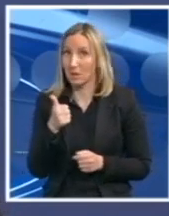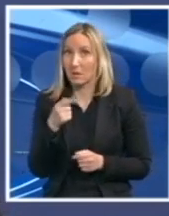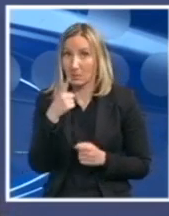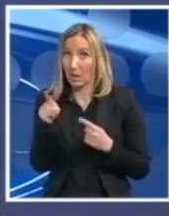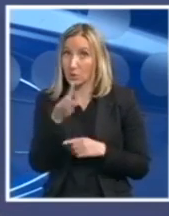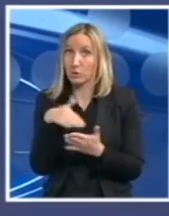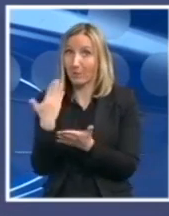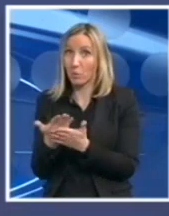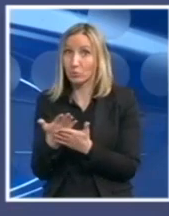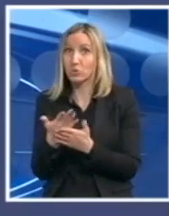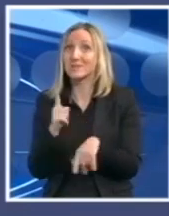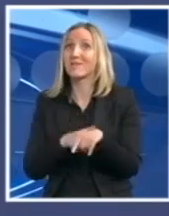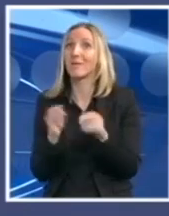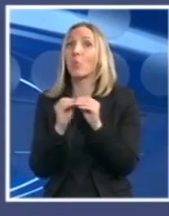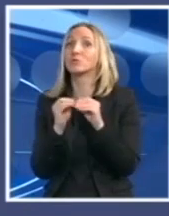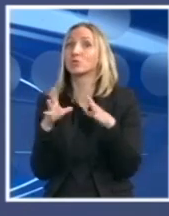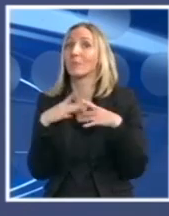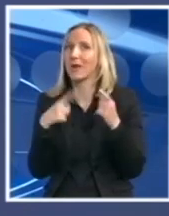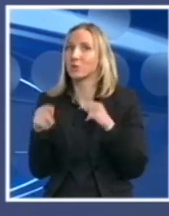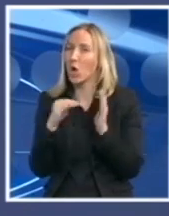preporučiti? Hvala.